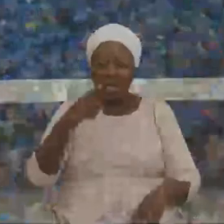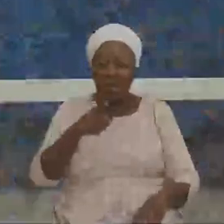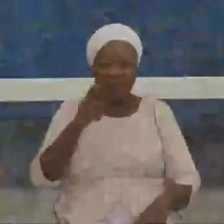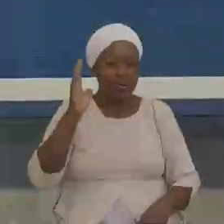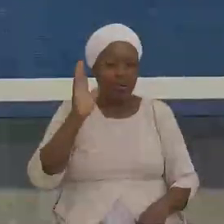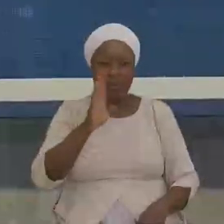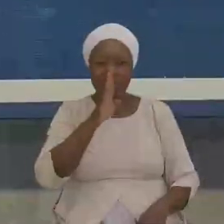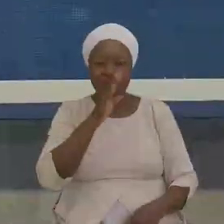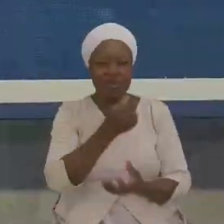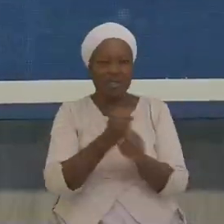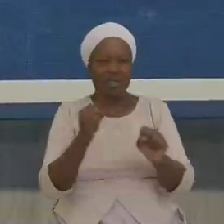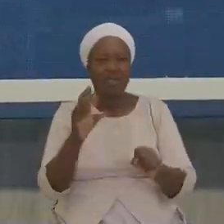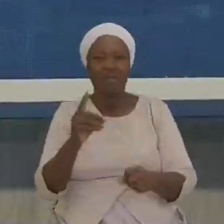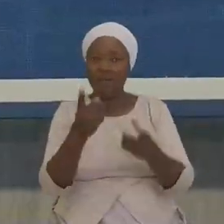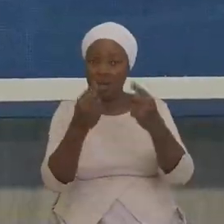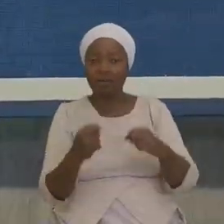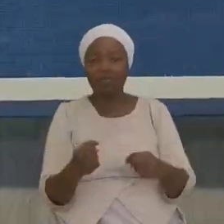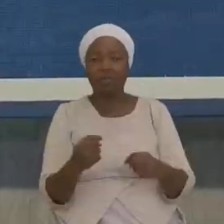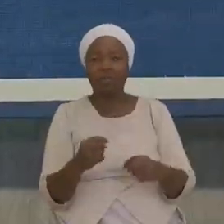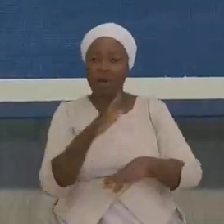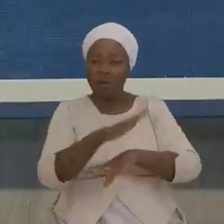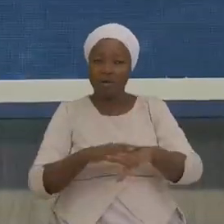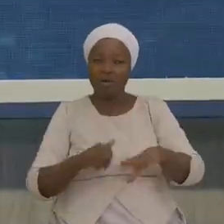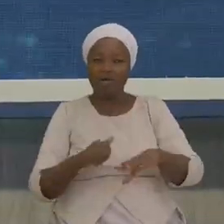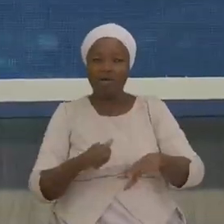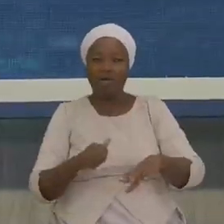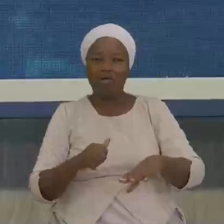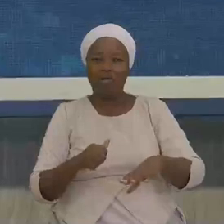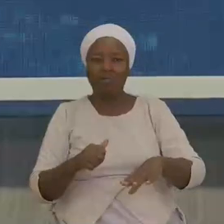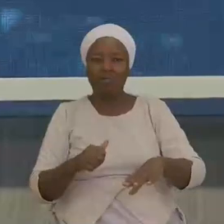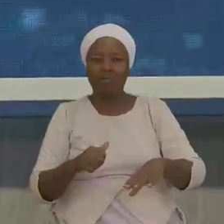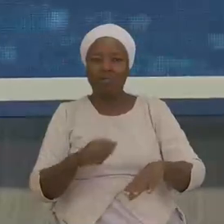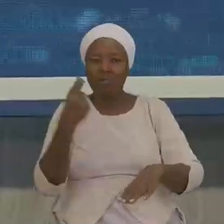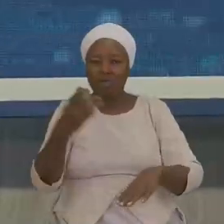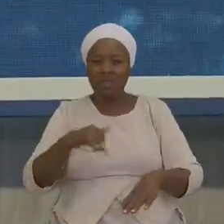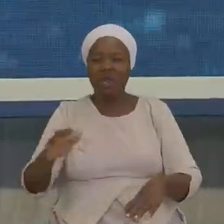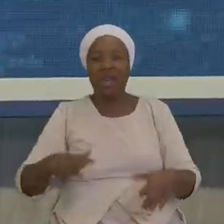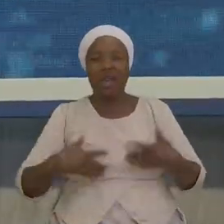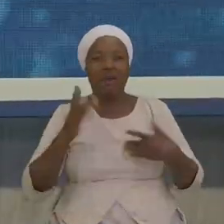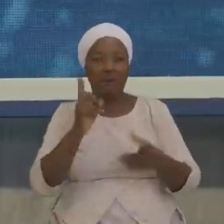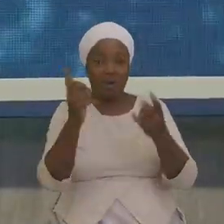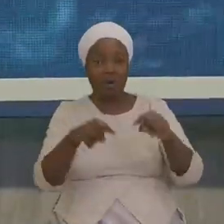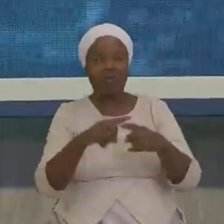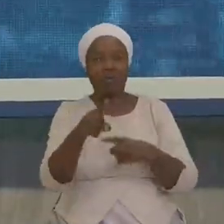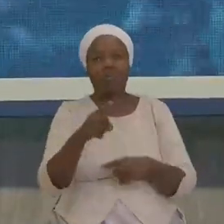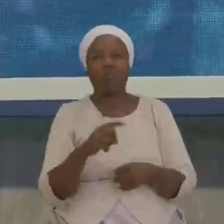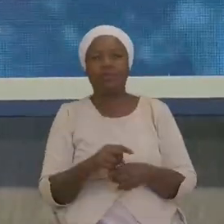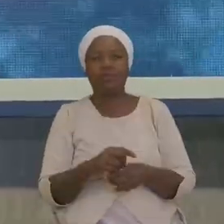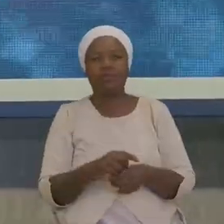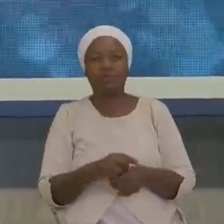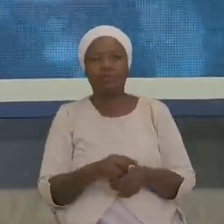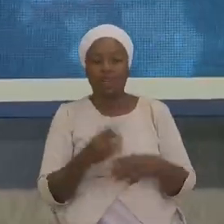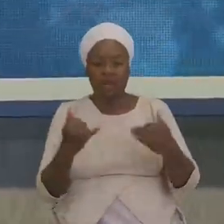Et tu seras sauvé. Viens. Invoque. La vie éternelle te